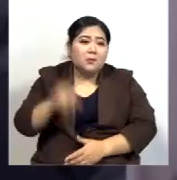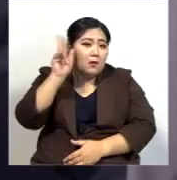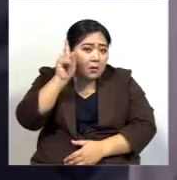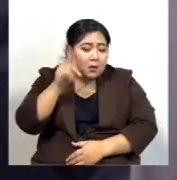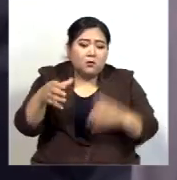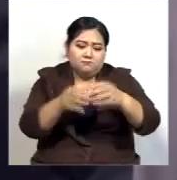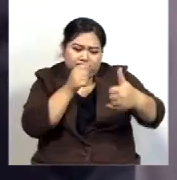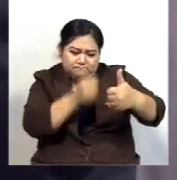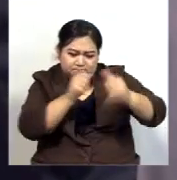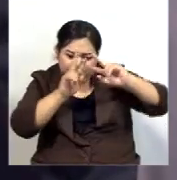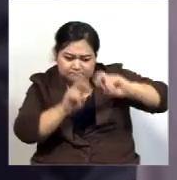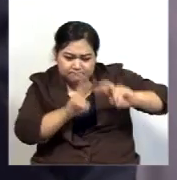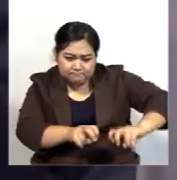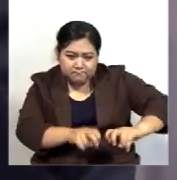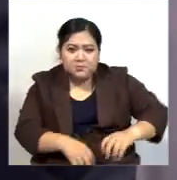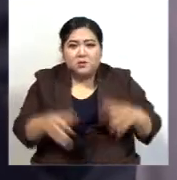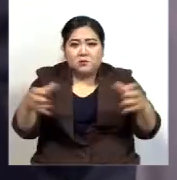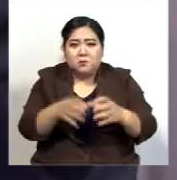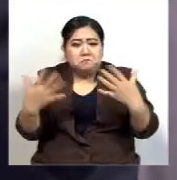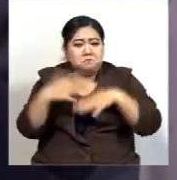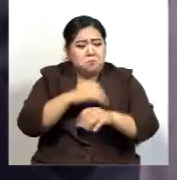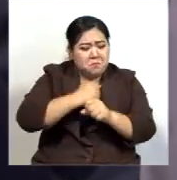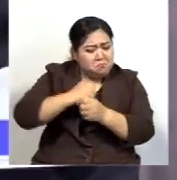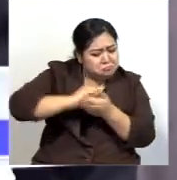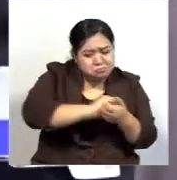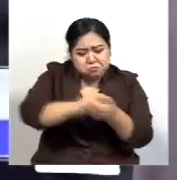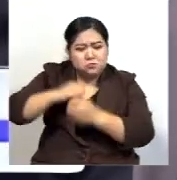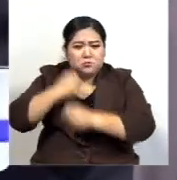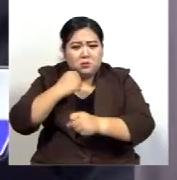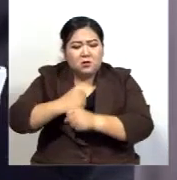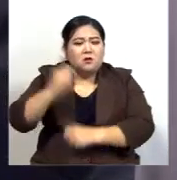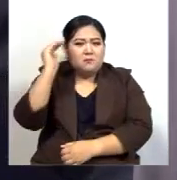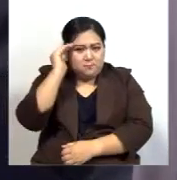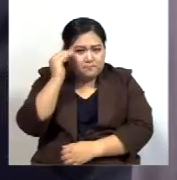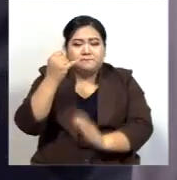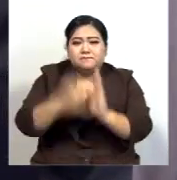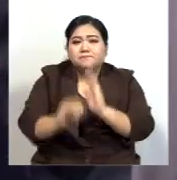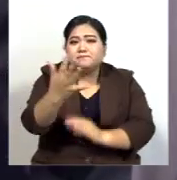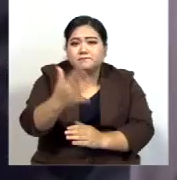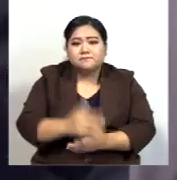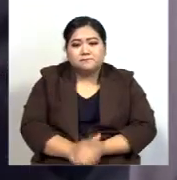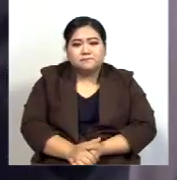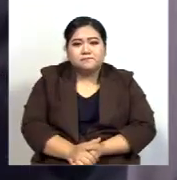สอบสวนทั้งหน่วยร่วมปฏิบัติทั้งหมดเชื่อว่าไม่น่าจะผิดตัวครับ